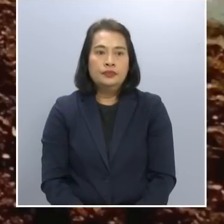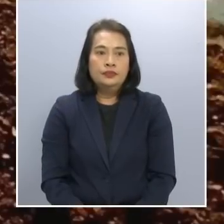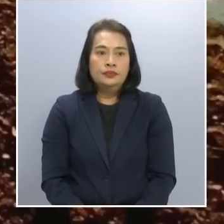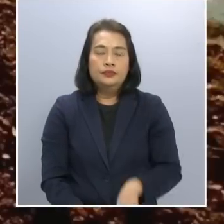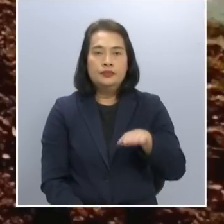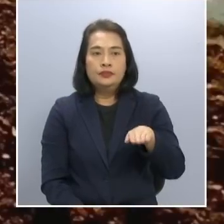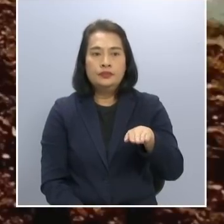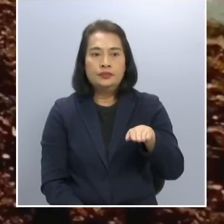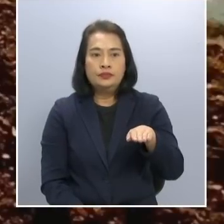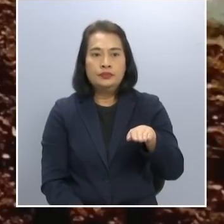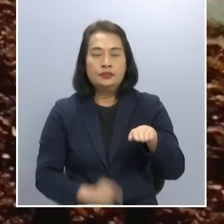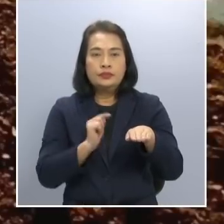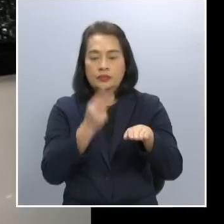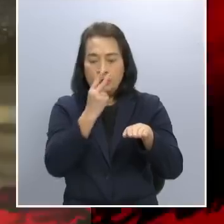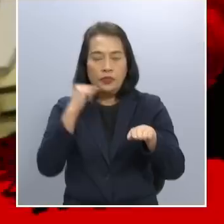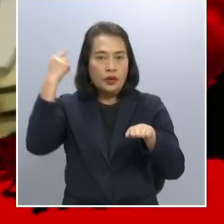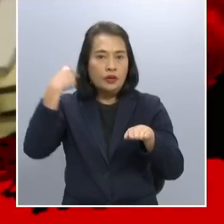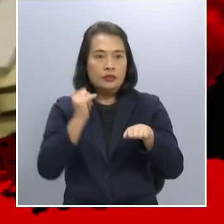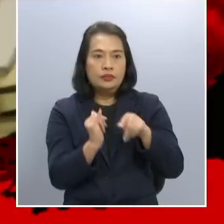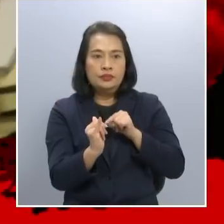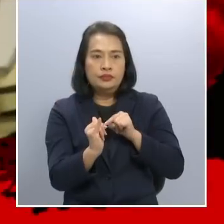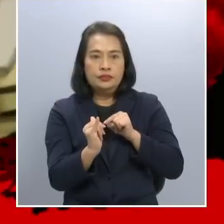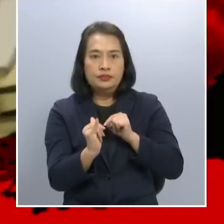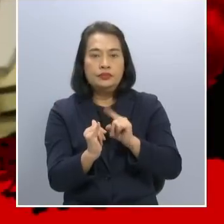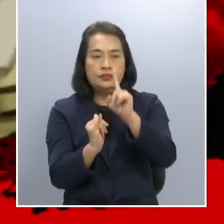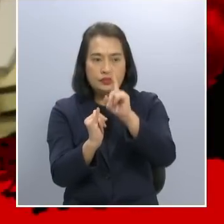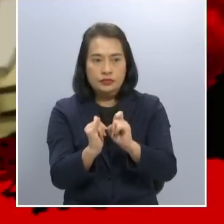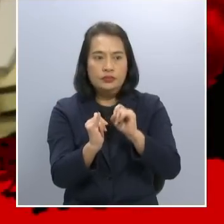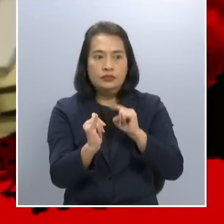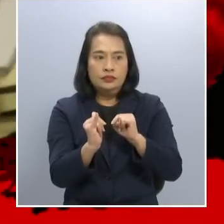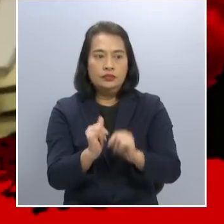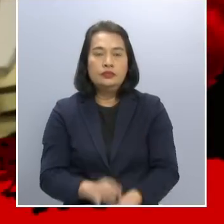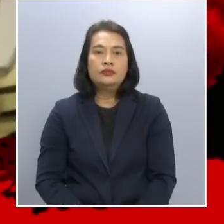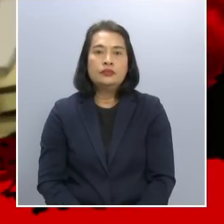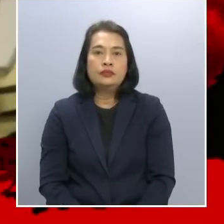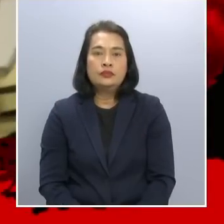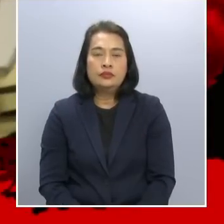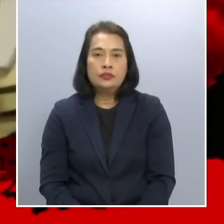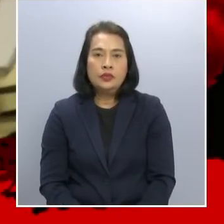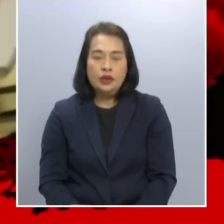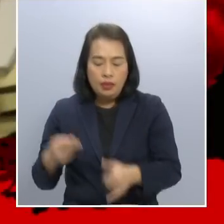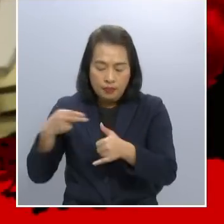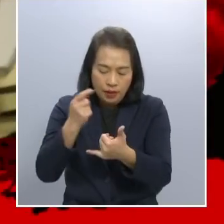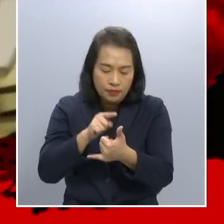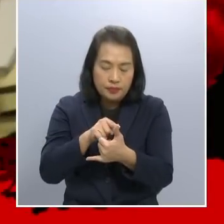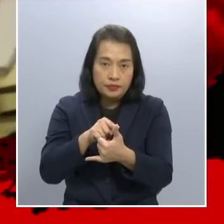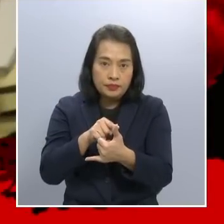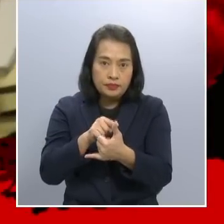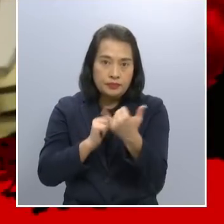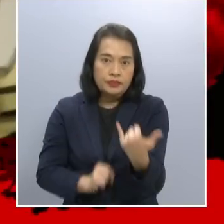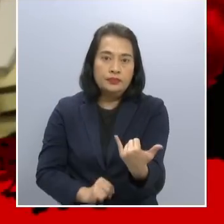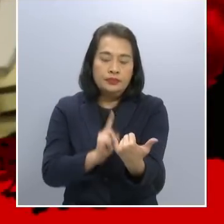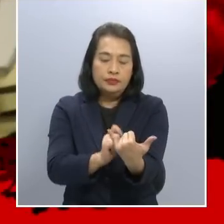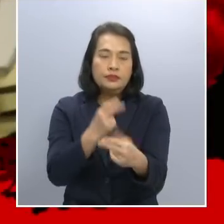ไปพบศพของหญิงสาวท่านนึงนะครับนอนจมกองเลือดสภาพถูกยิงที่ศีรษะ1นัดทราบชื่อต่อม